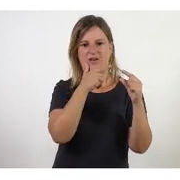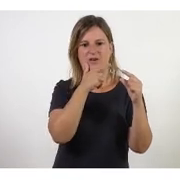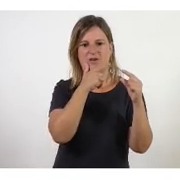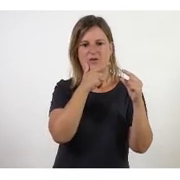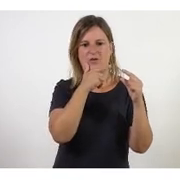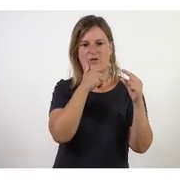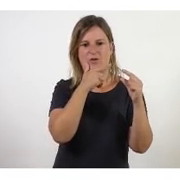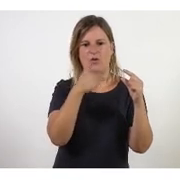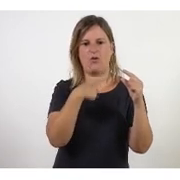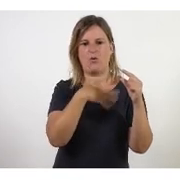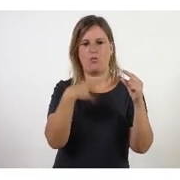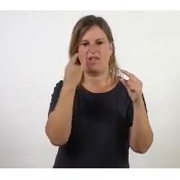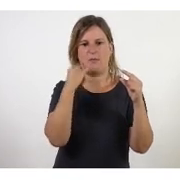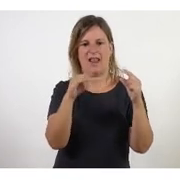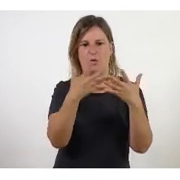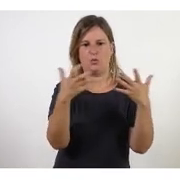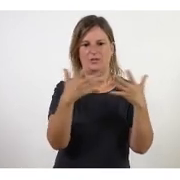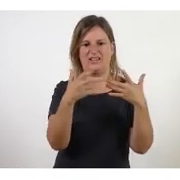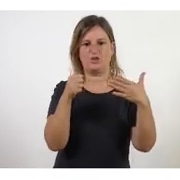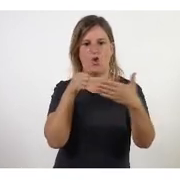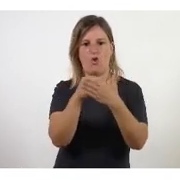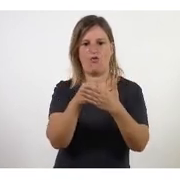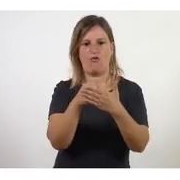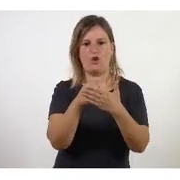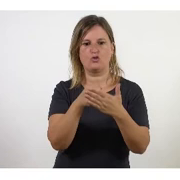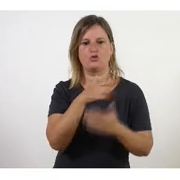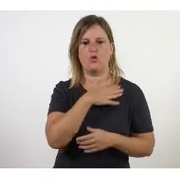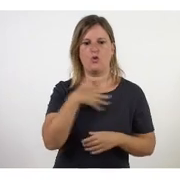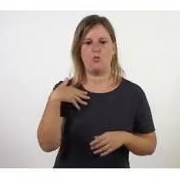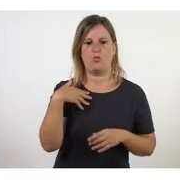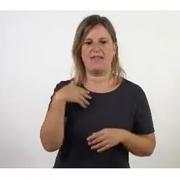vull de color blau. I el background, li diré que el vull blanc.